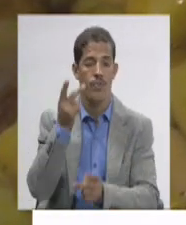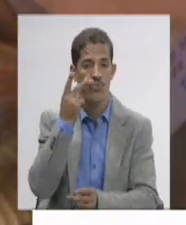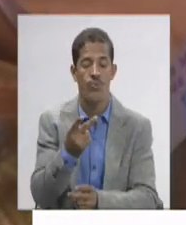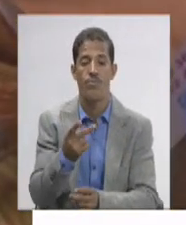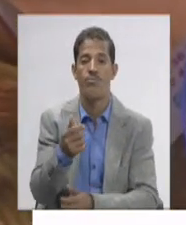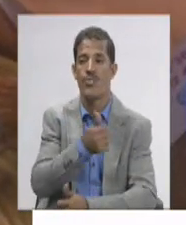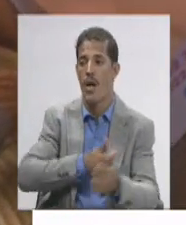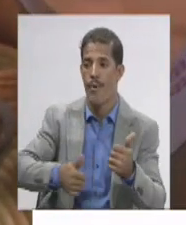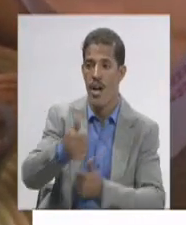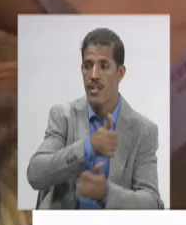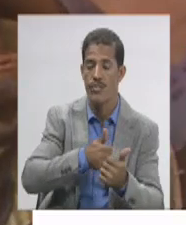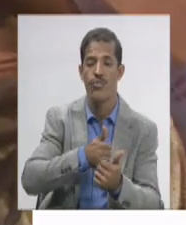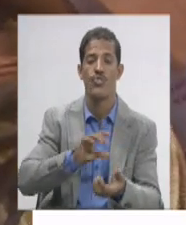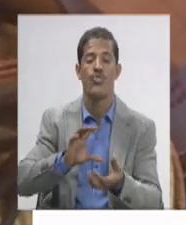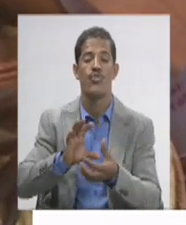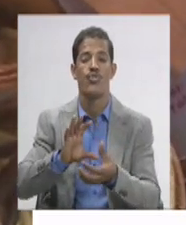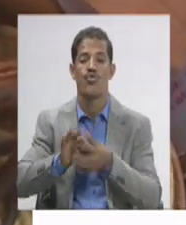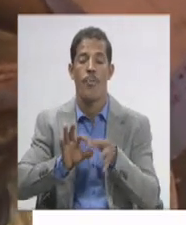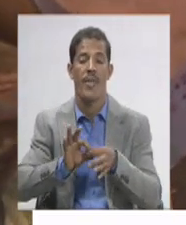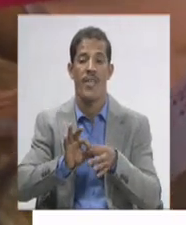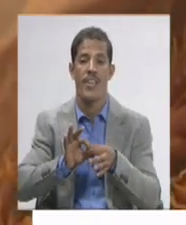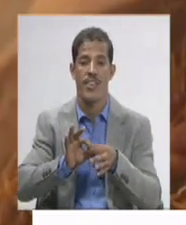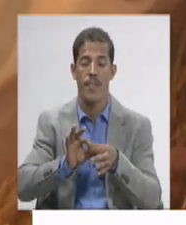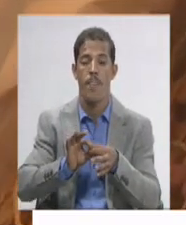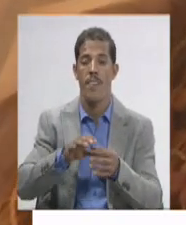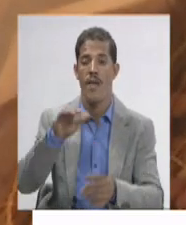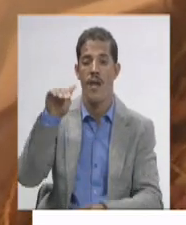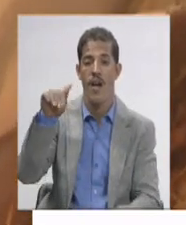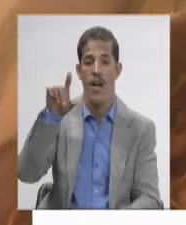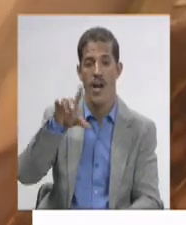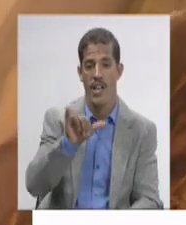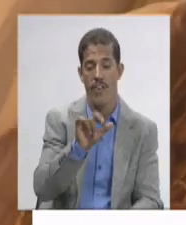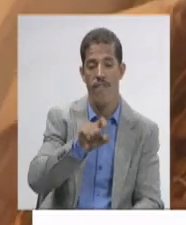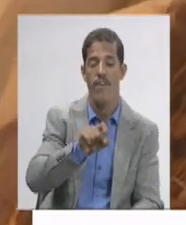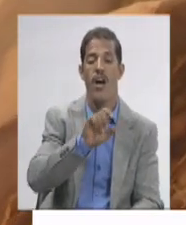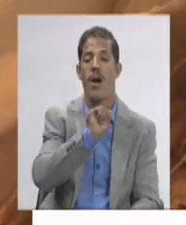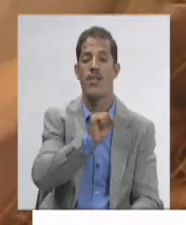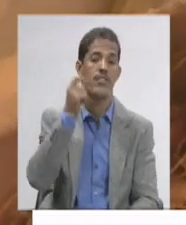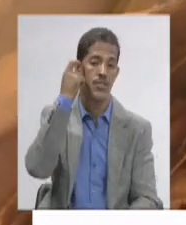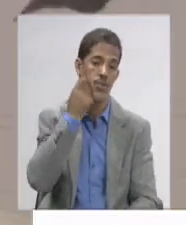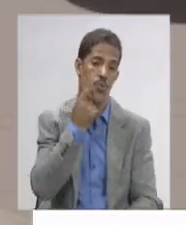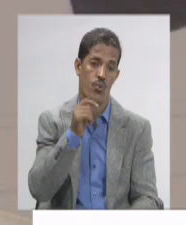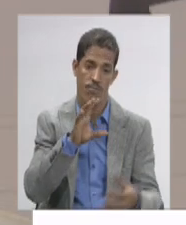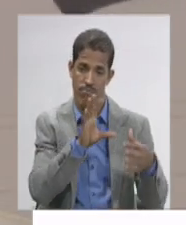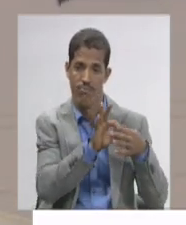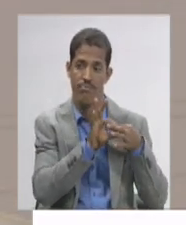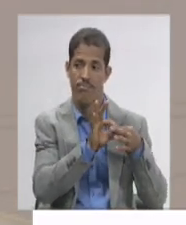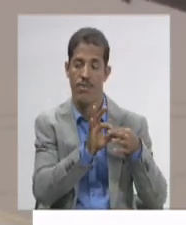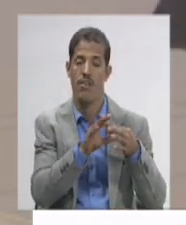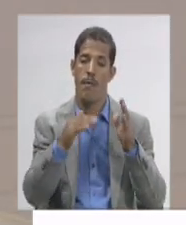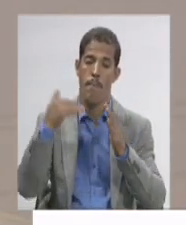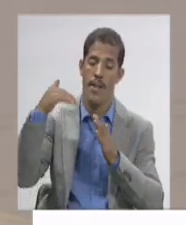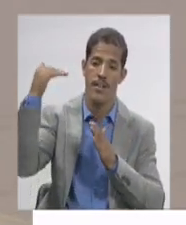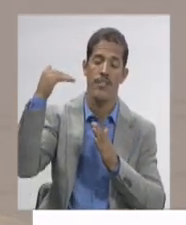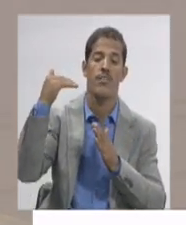بالتعاون مع جائزه خليفه الدوليه لنخيل التمر والابتكار الزراعي ضمن شركه استراتيجيه بين البلدين تسعى لترقيه اقتصاد النخيل